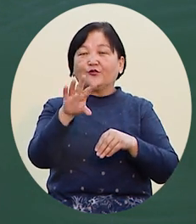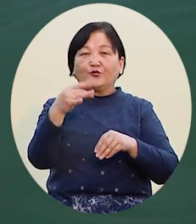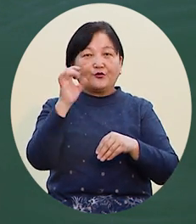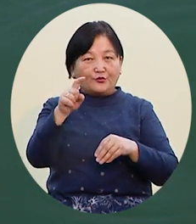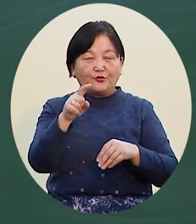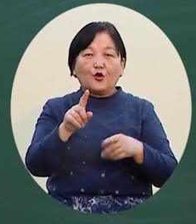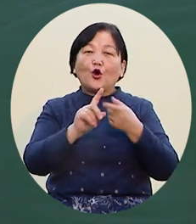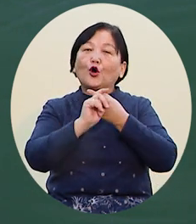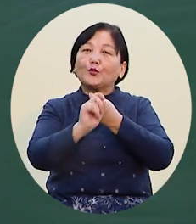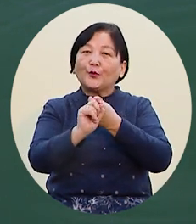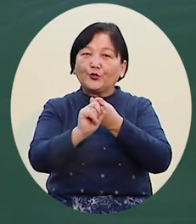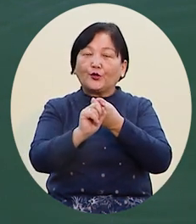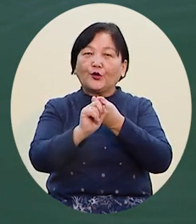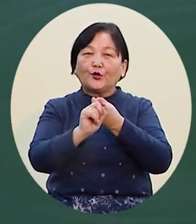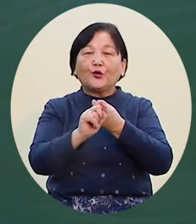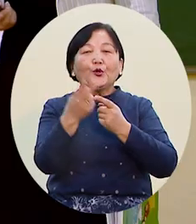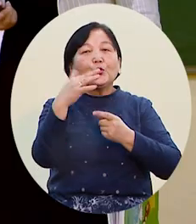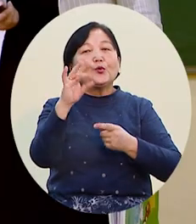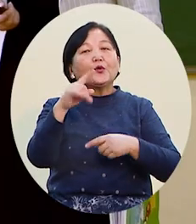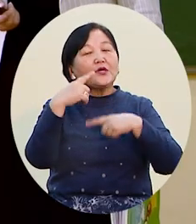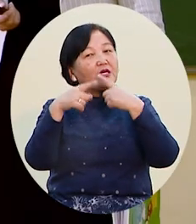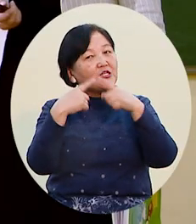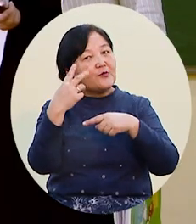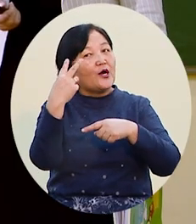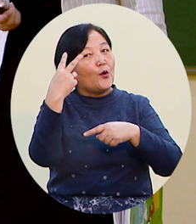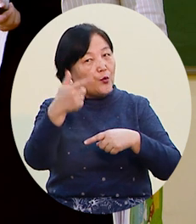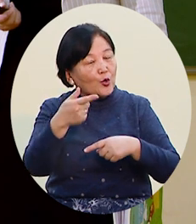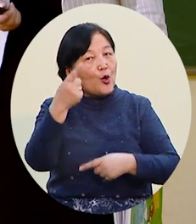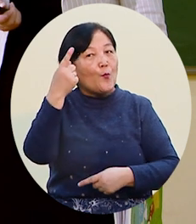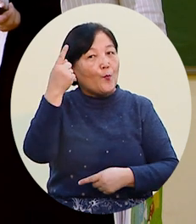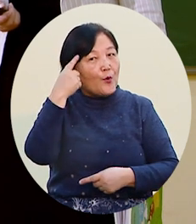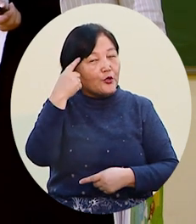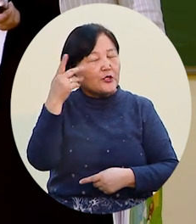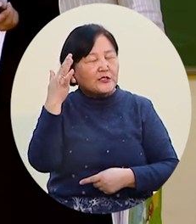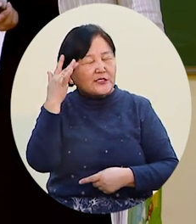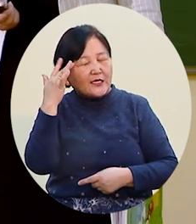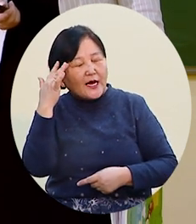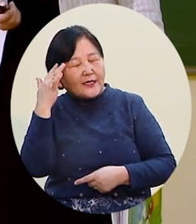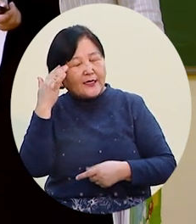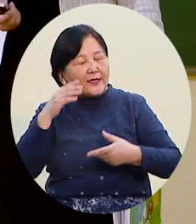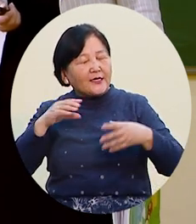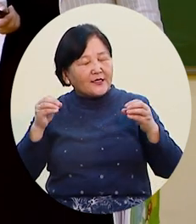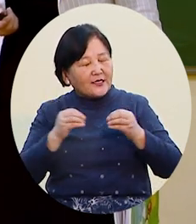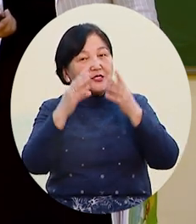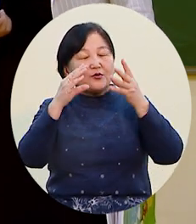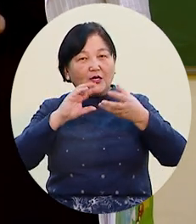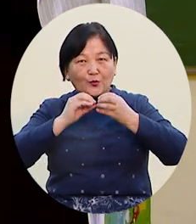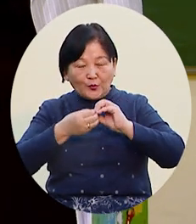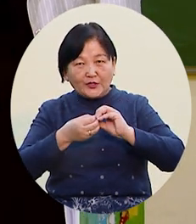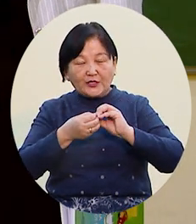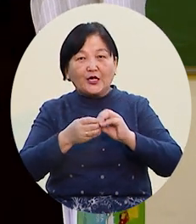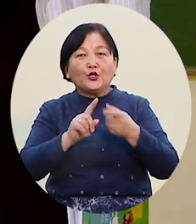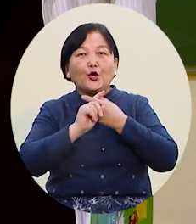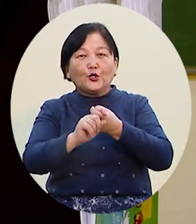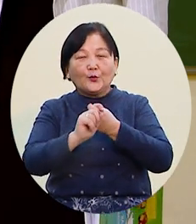бол дүрийн хилж байгаа үг, бодол, санаа, хийж байгаа үйлдэлээс нь тухайн дүрийн зан төрхийг бол